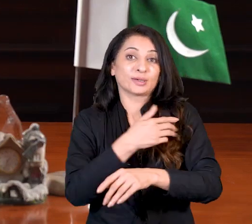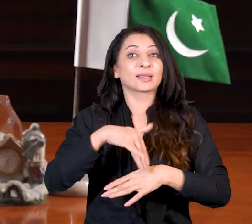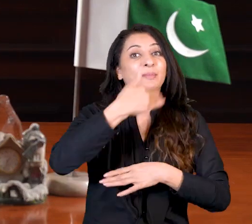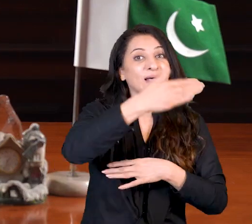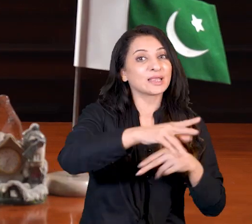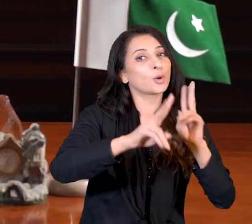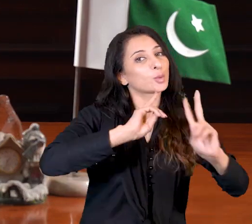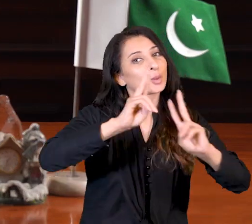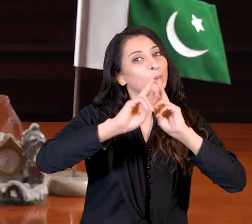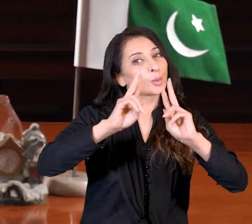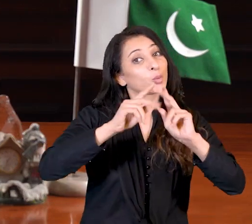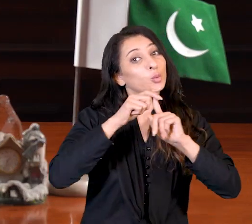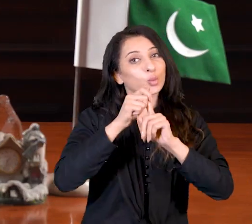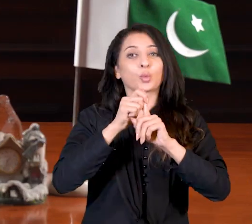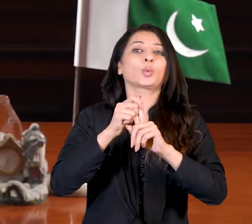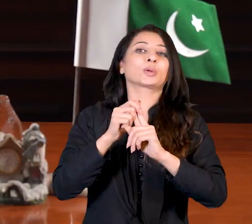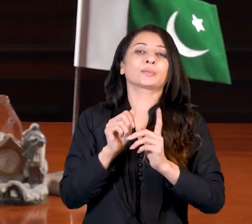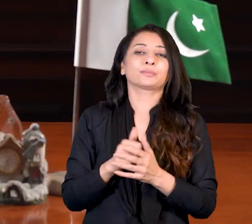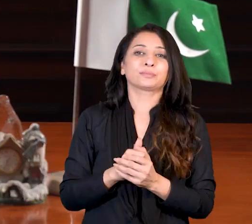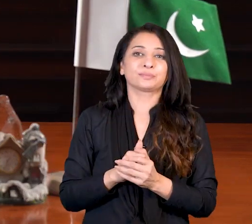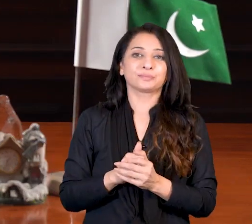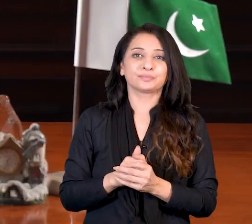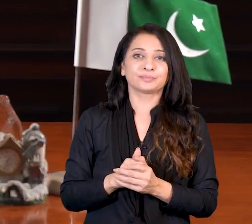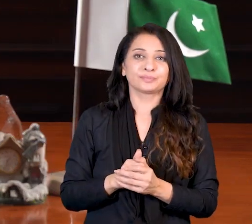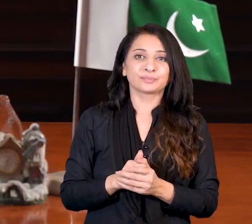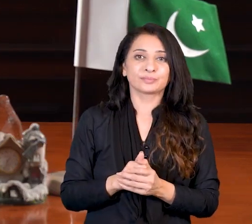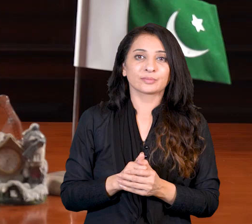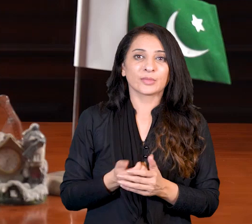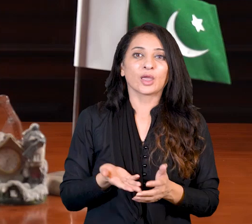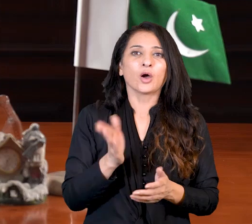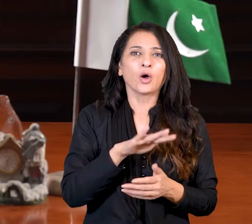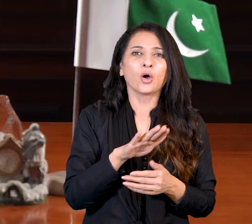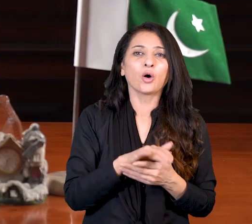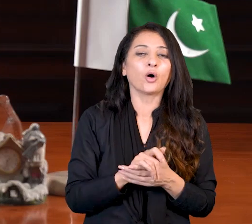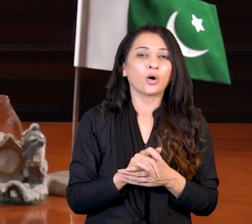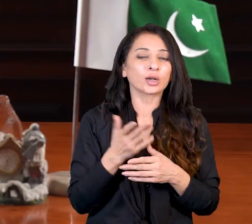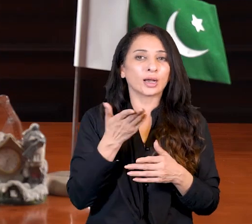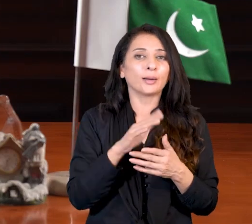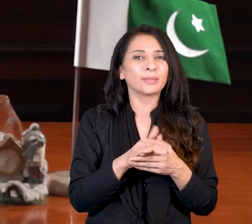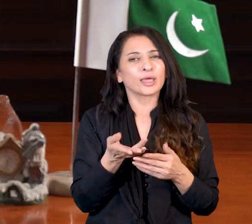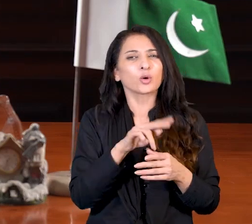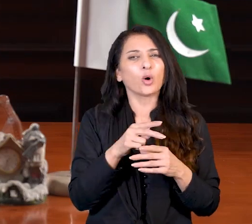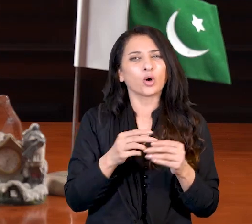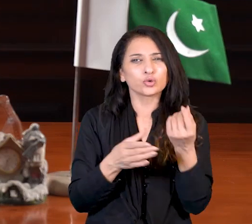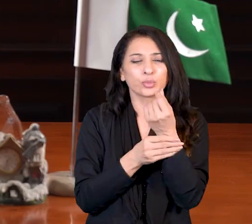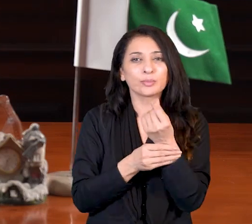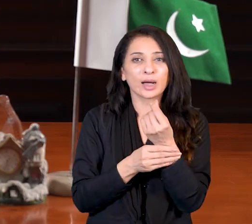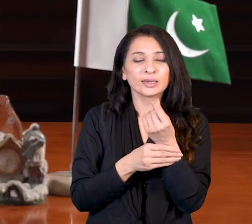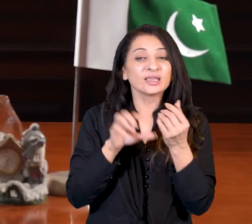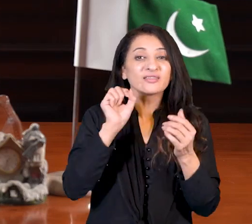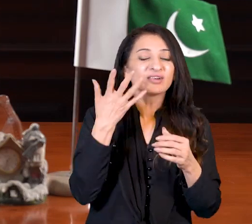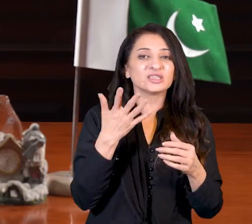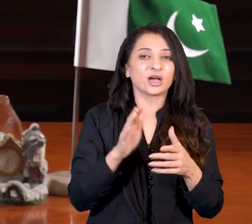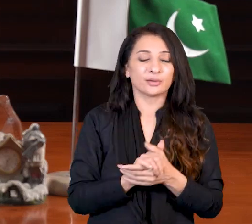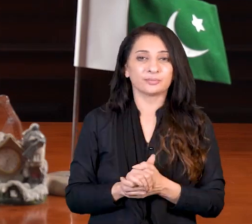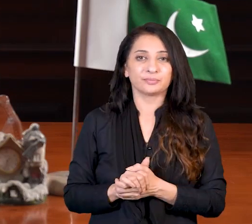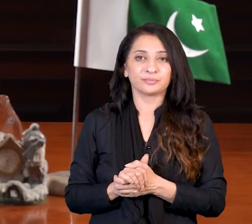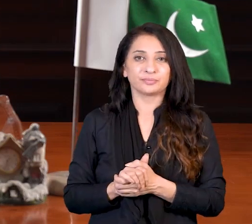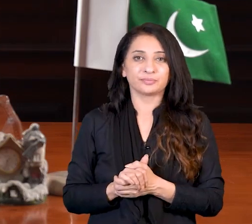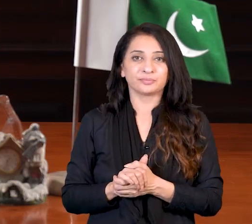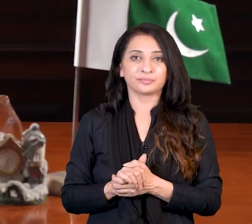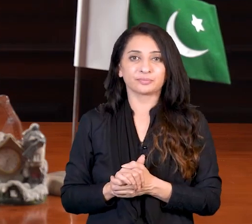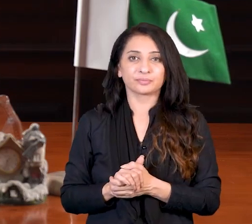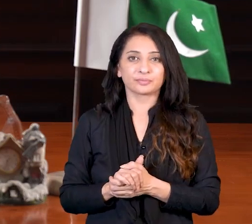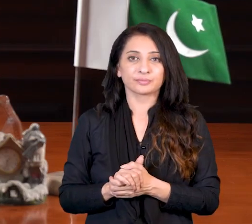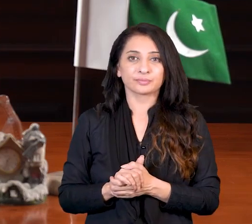के लिए नहीं होता। फिर अगर हम बात करें टीलोजेन इफ्लूवियम की और उसके कॉजेज़ की, देखें जो उसके असबाब हैं, जो उसके कॉजेज़ हैं,